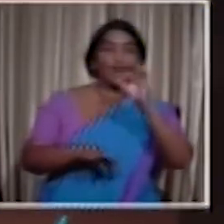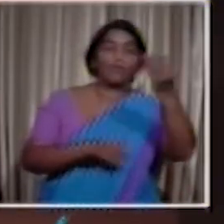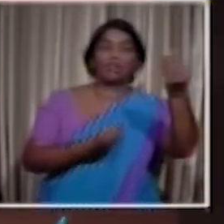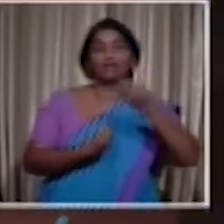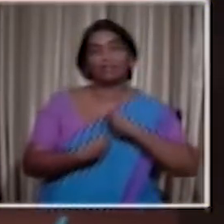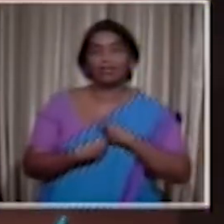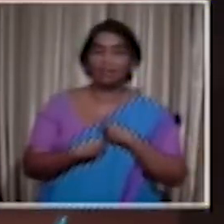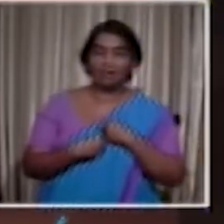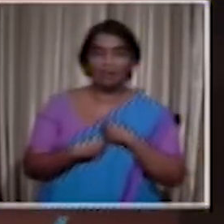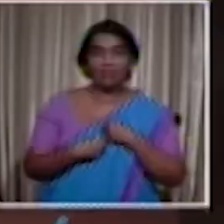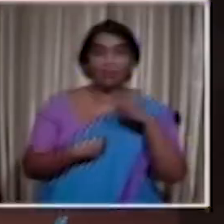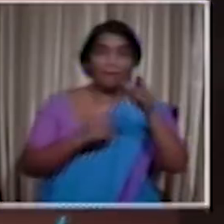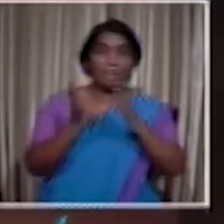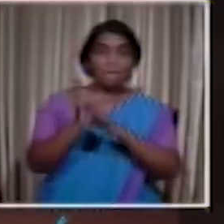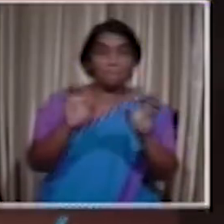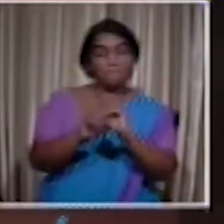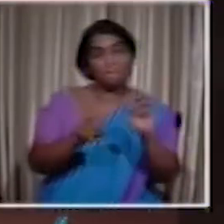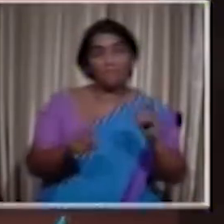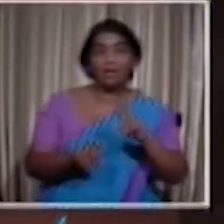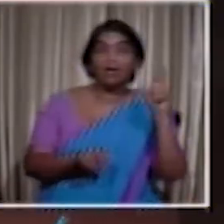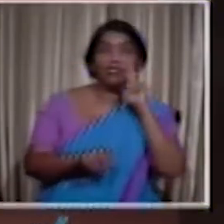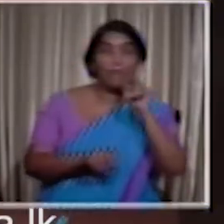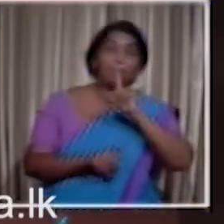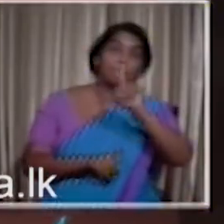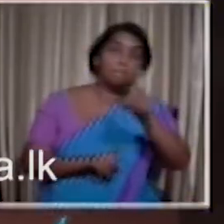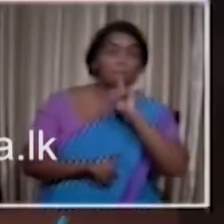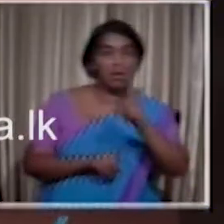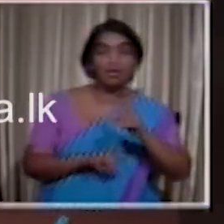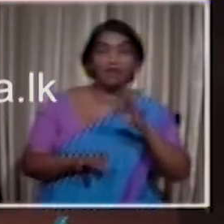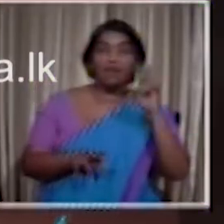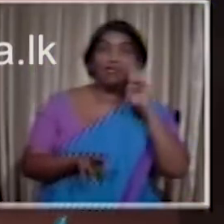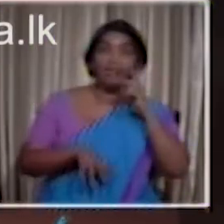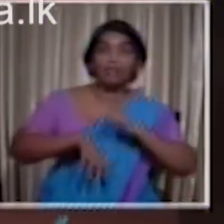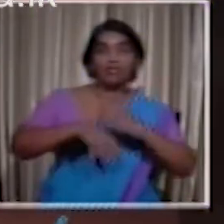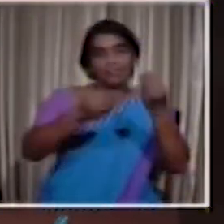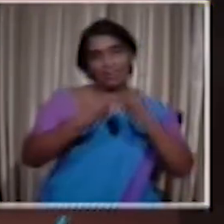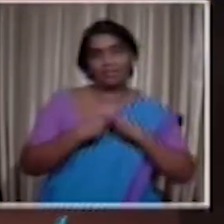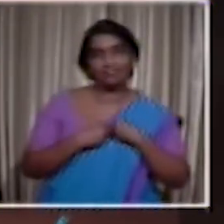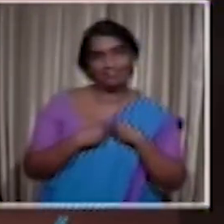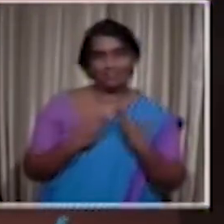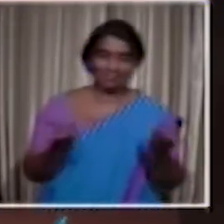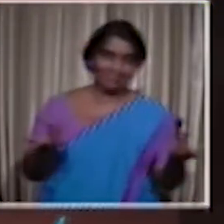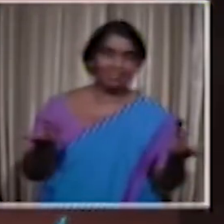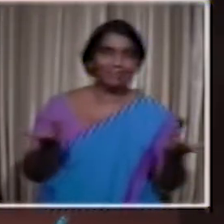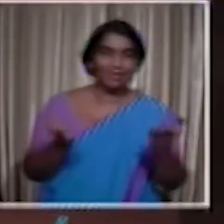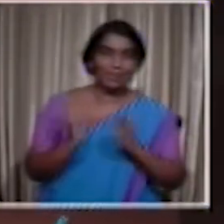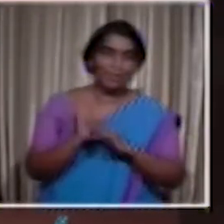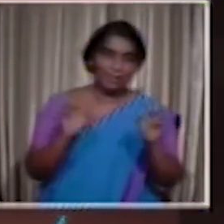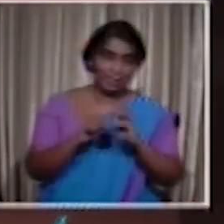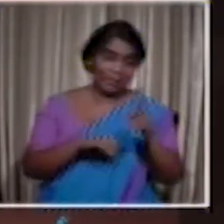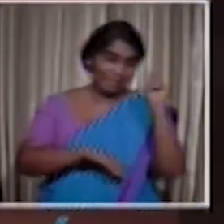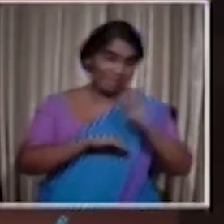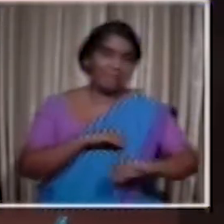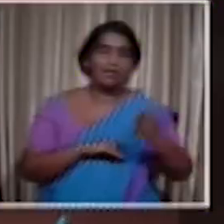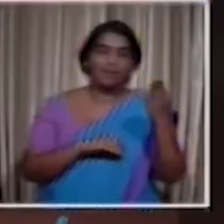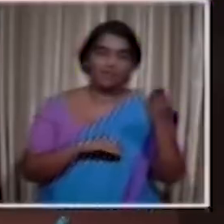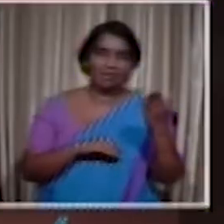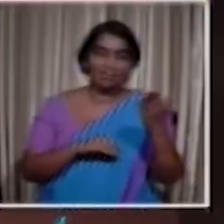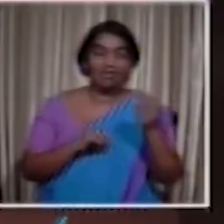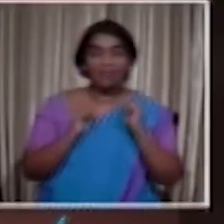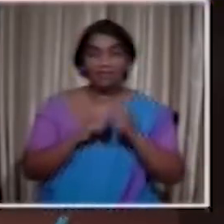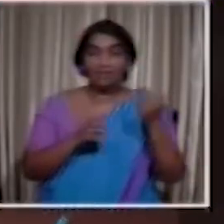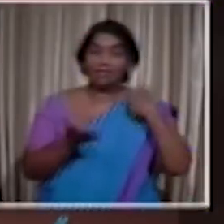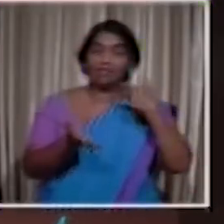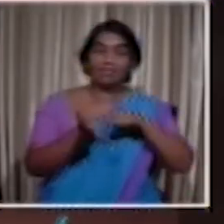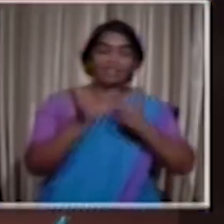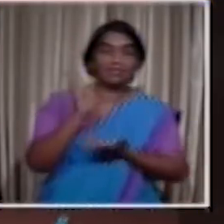කිව්වම ඔබතුමාගේ මාධ්‍ය ජාලය හරහා රනිල්ට බණින්න රනිල් ටයිම් එක දෙයි ඕකනේ ඔයි මීඩියා ජිමික්නේ ඔබතුමාගේ ඔබතුමා මොකද කරන්නේ මෙතන